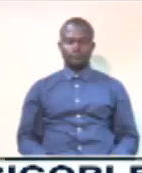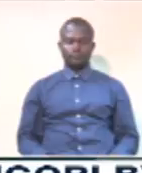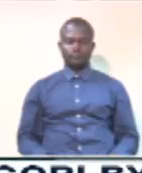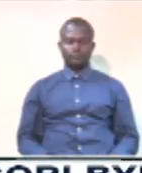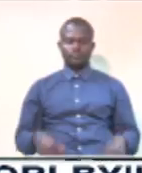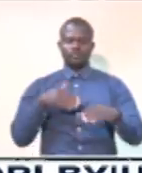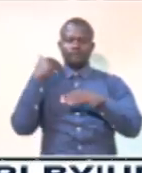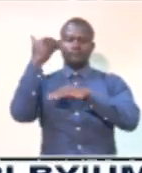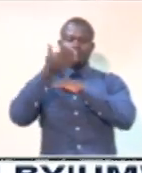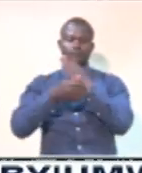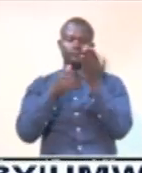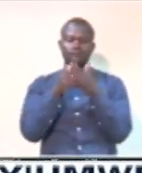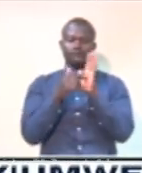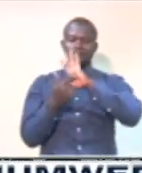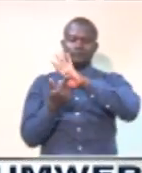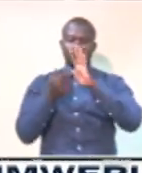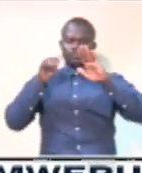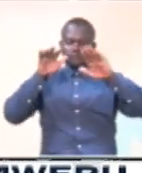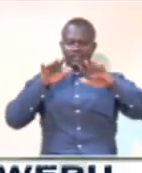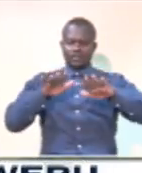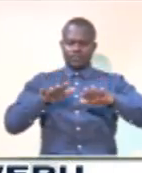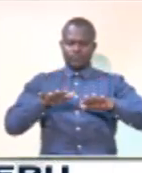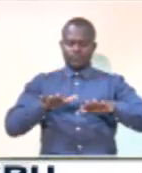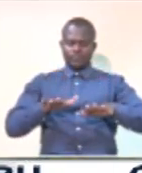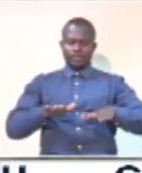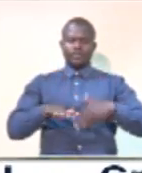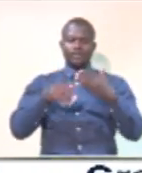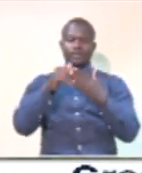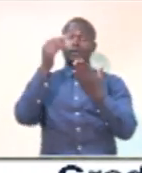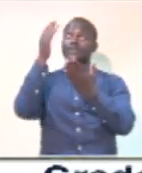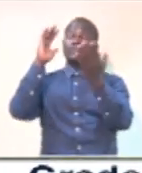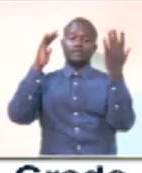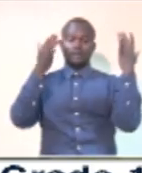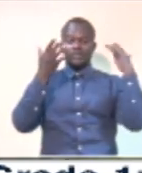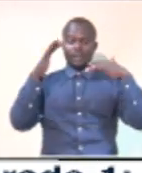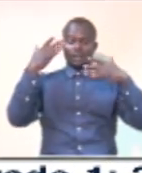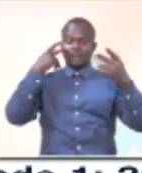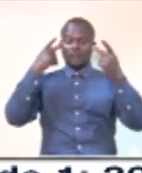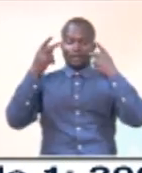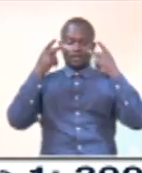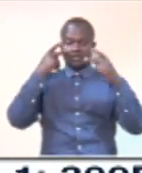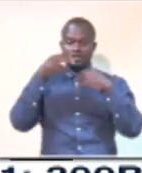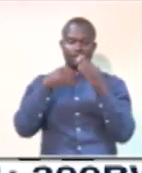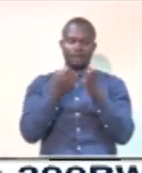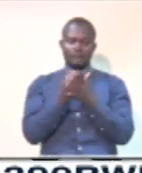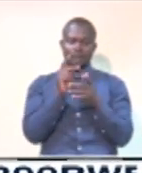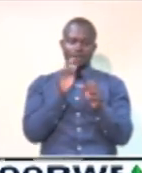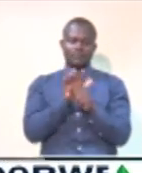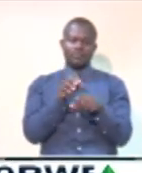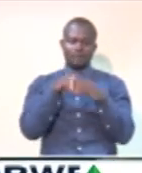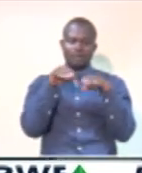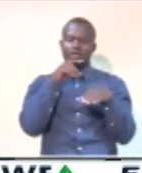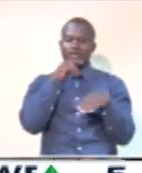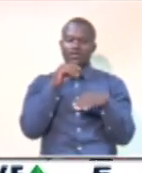kirunga cya Nyiragongo bigaragaye ko cyatuje kitarimo kuruka, ikirere kikaba cyazindukanye umucyo, byatumye benshi mu Banyekongo